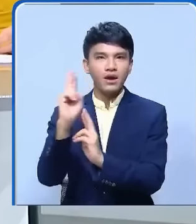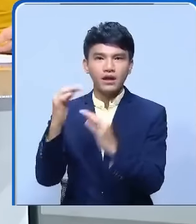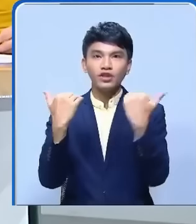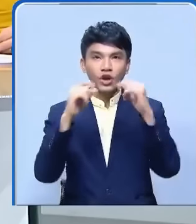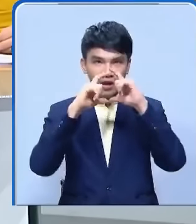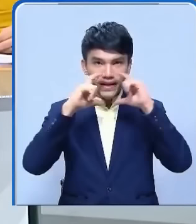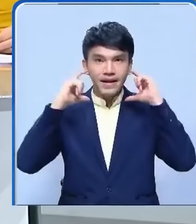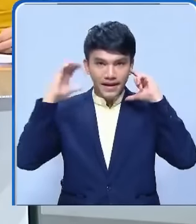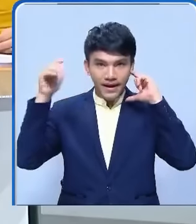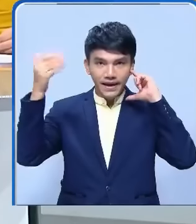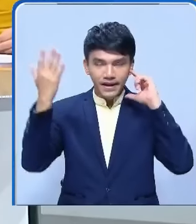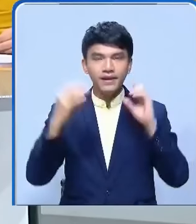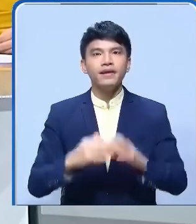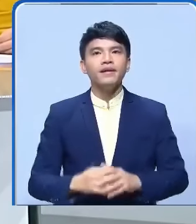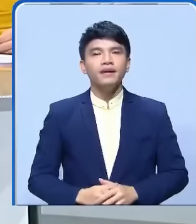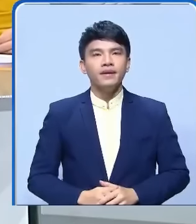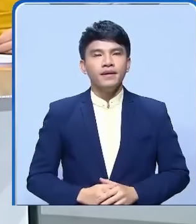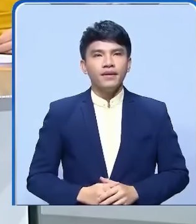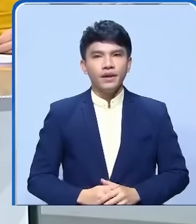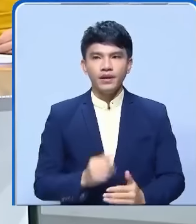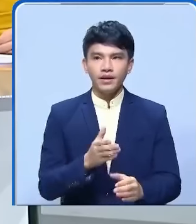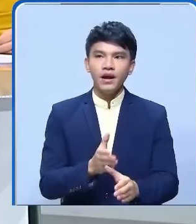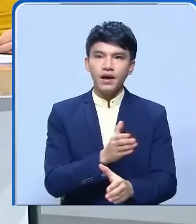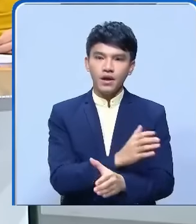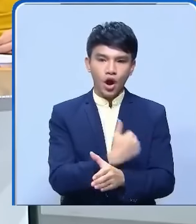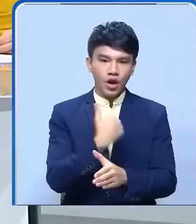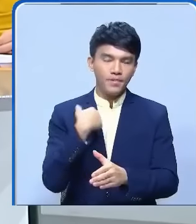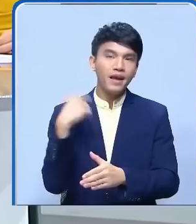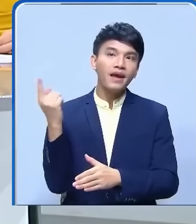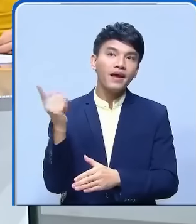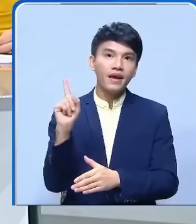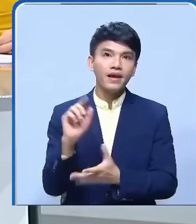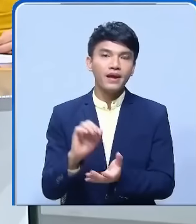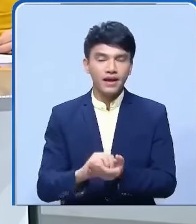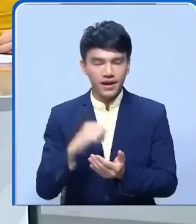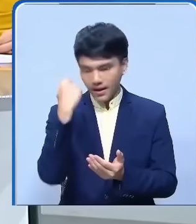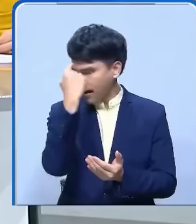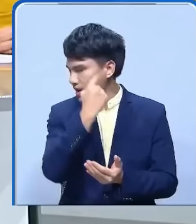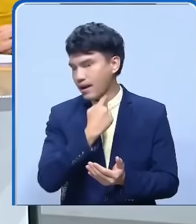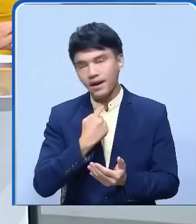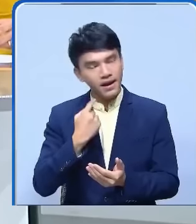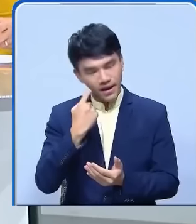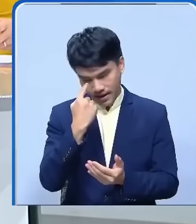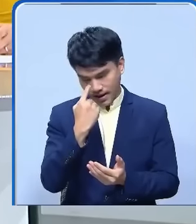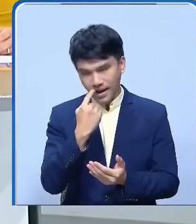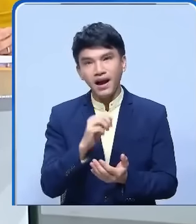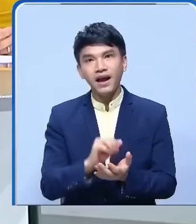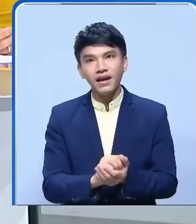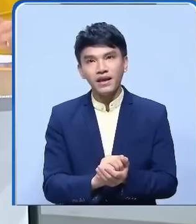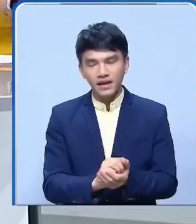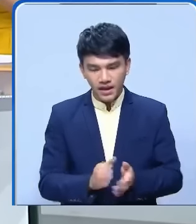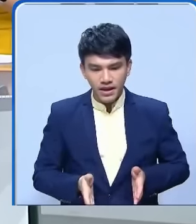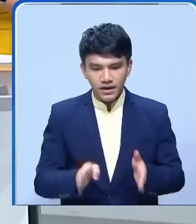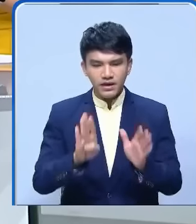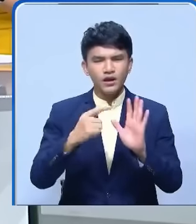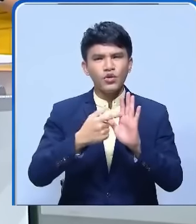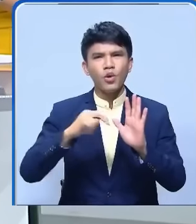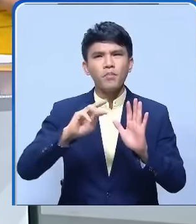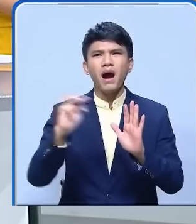ผู้ชมคะมาดูเรื่องนี้กันหน่อยนะคะก่อนหน้านี้เนี่ยมีประเด็นดราม่าเกิดขึ้นใครที่ผ่านไปผ่านมาแถวแถวย่านบางกะปิอาจจะงงว่าเอ๊ะ